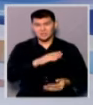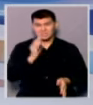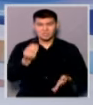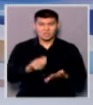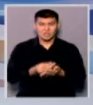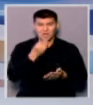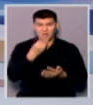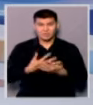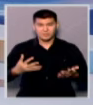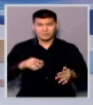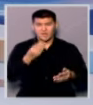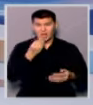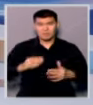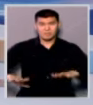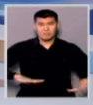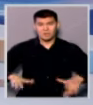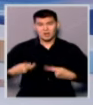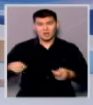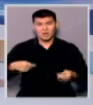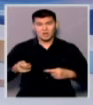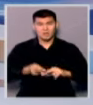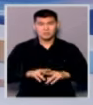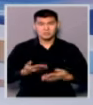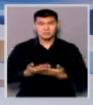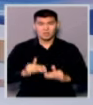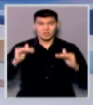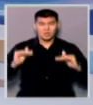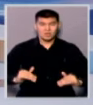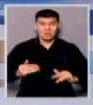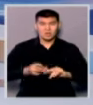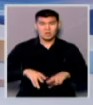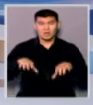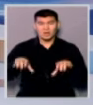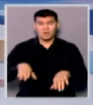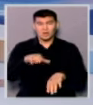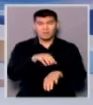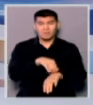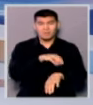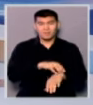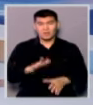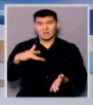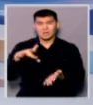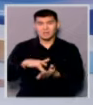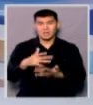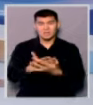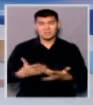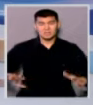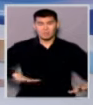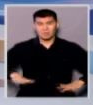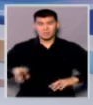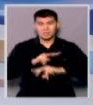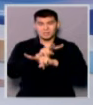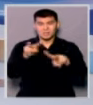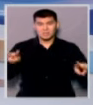білдіруде. Осы ретте тағам құнын қадағалап, оны тұрақтандыру үшін облыс әкімінің орынбасары Қайрат Нұрлыбаев қаладағы бірнеше сауда нүктелерін